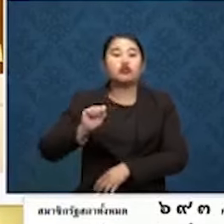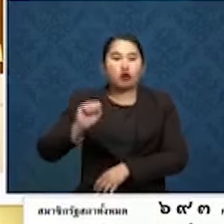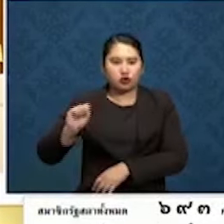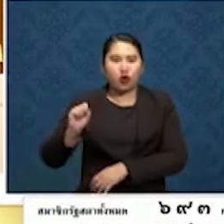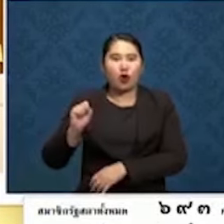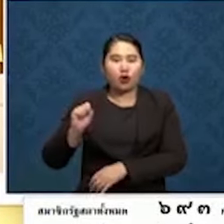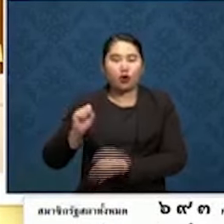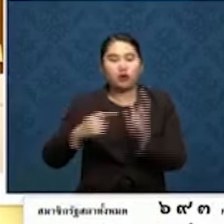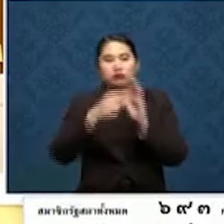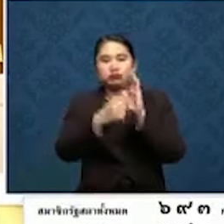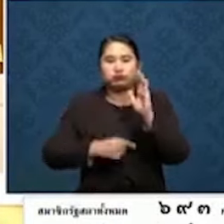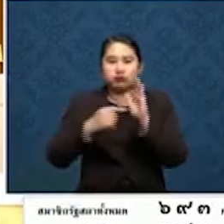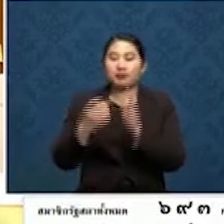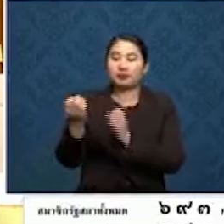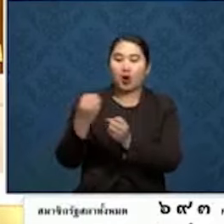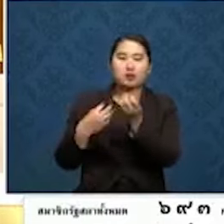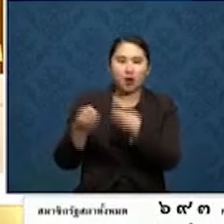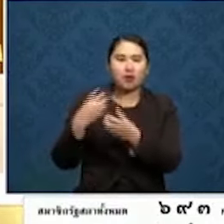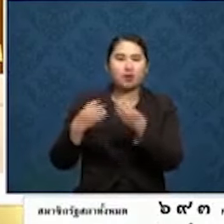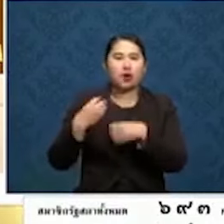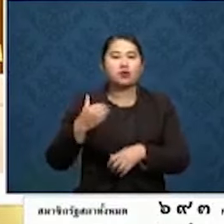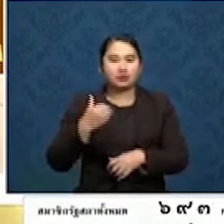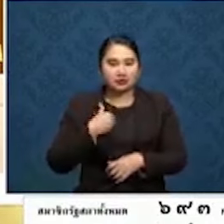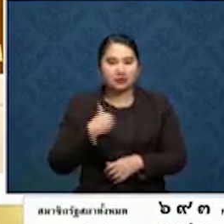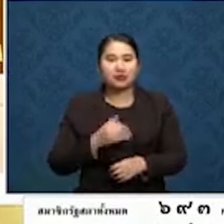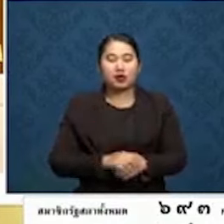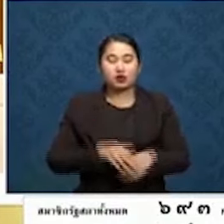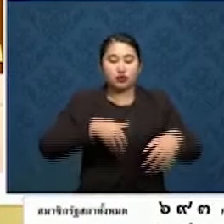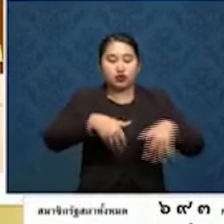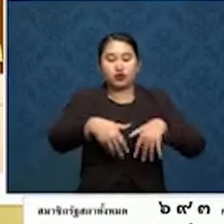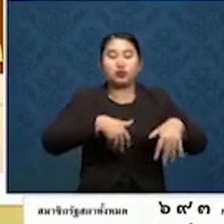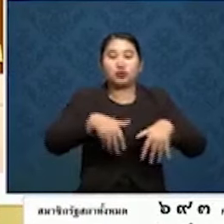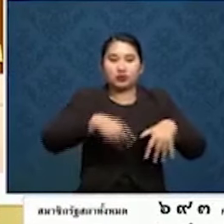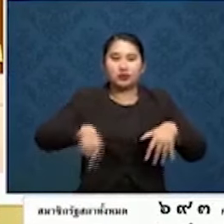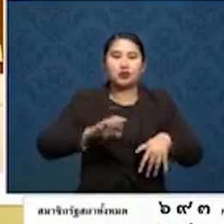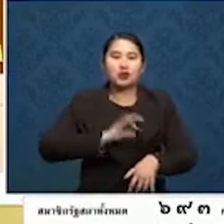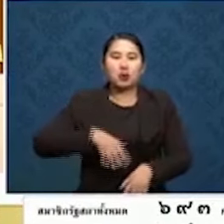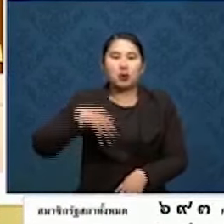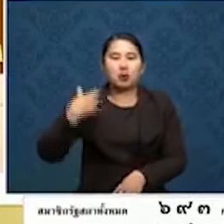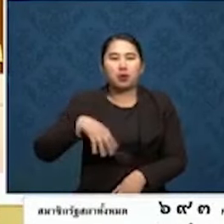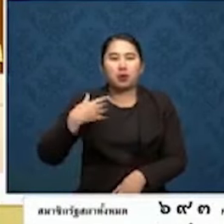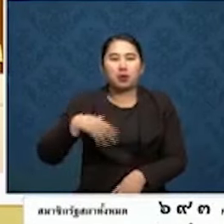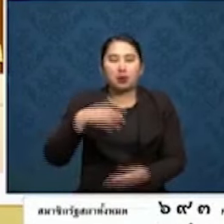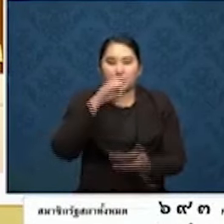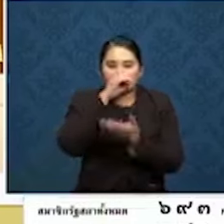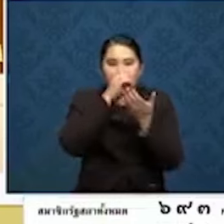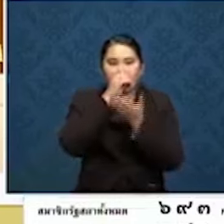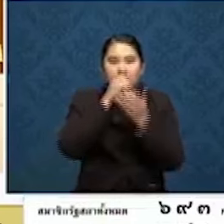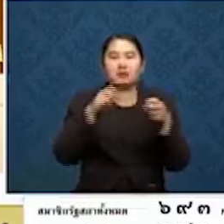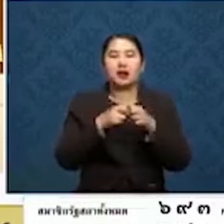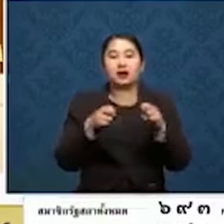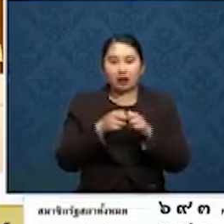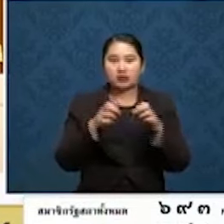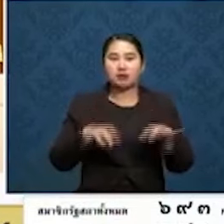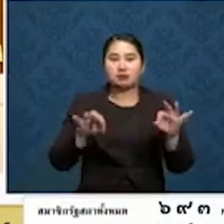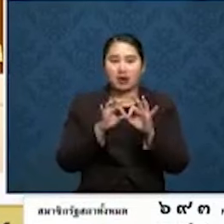มนั่งดูไลฟ์สดผมนั่งดูแล้วก็เอามือกุมขมับ นะครับหนึ่งนะครับข้อสั่งการเนี่ยนะครับมันเป็นข้อสั่งการ